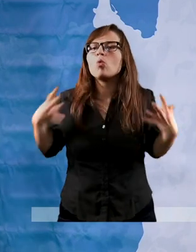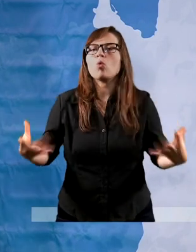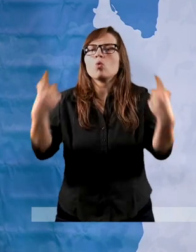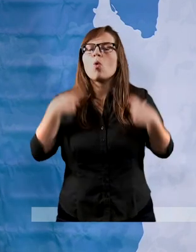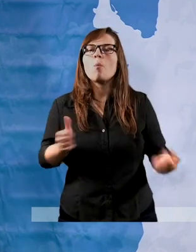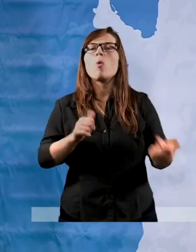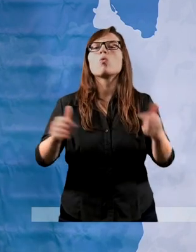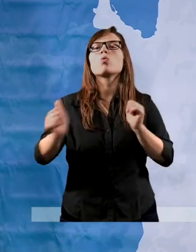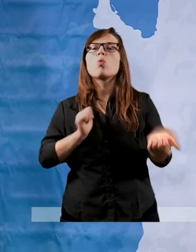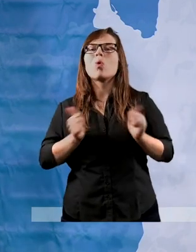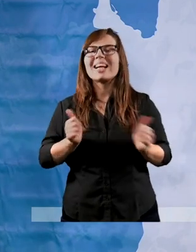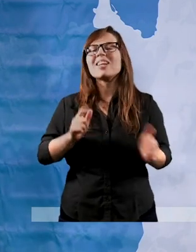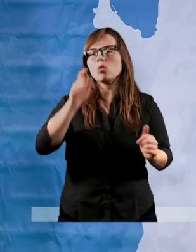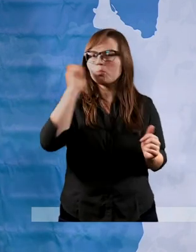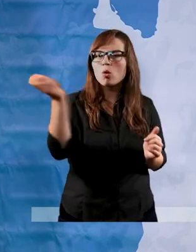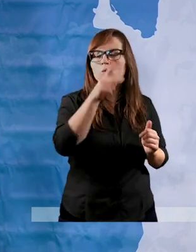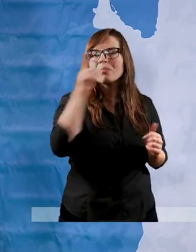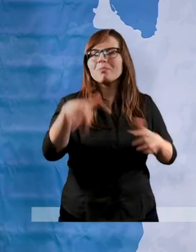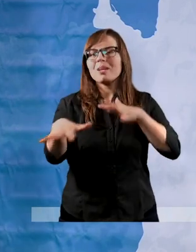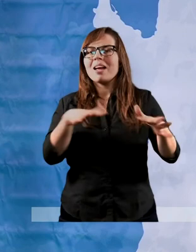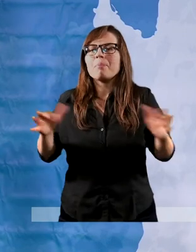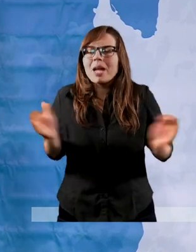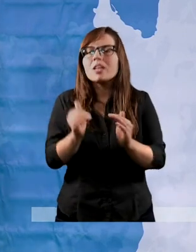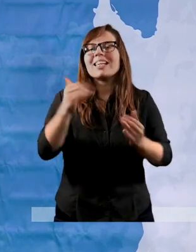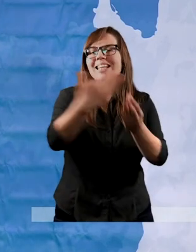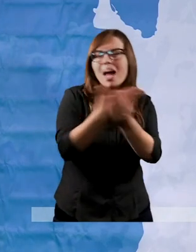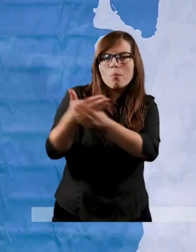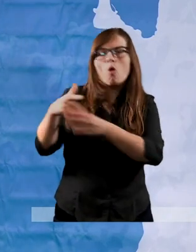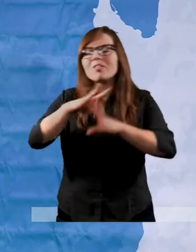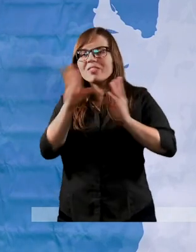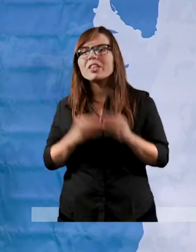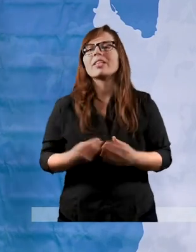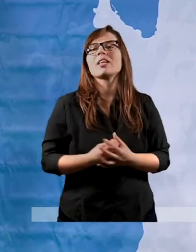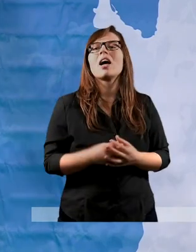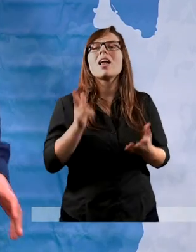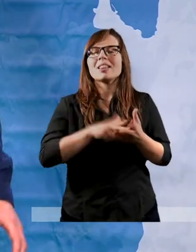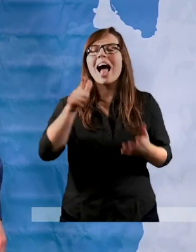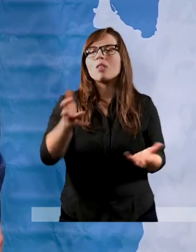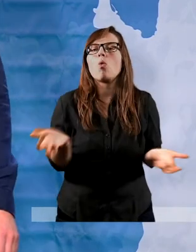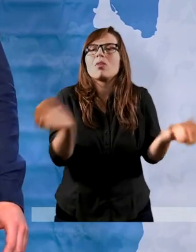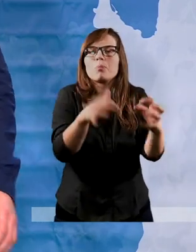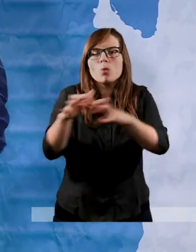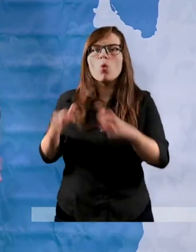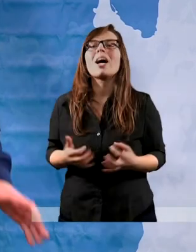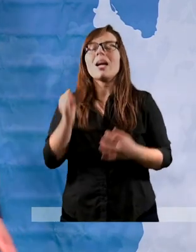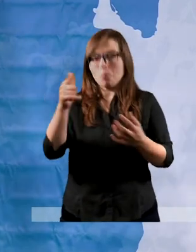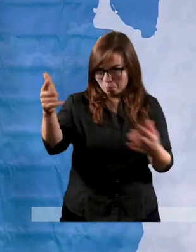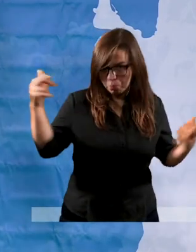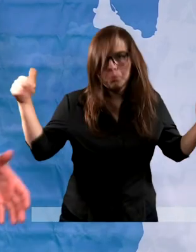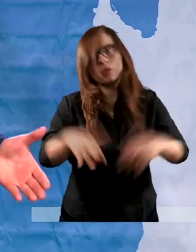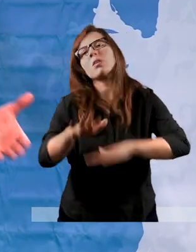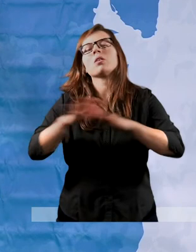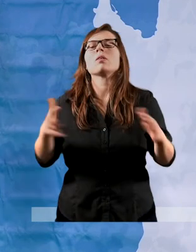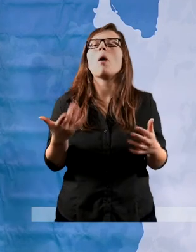grupą turystów w tej małej miejscowości. I zaprosił ich wszystkich na tą zbiórkę. I oni przyszli.